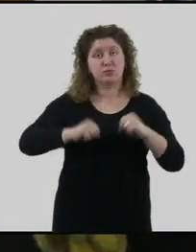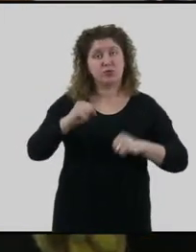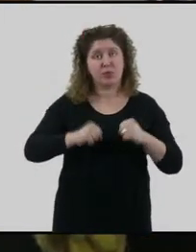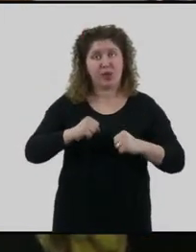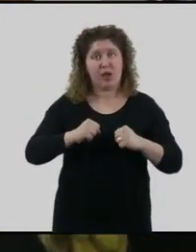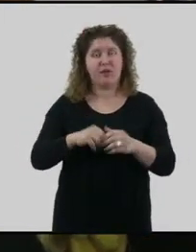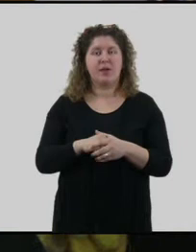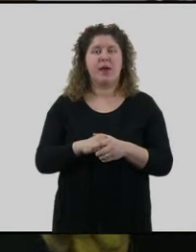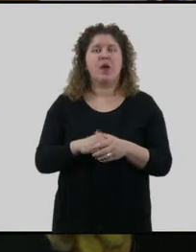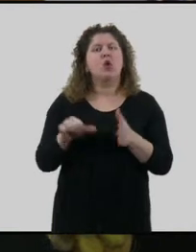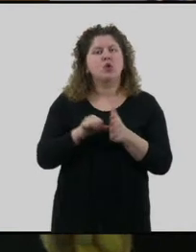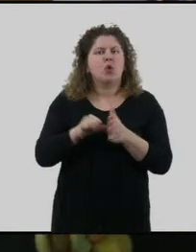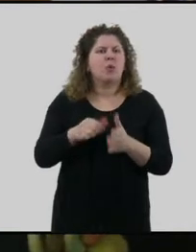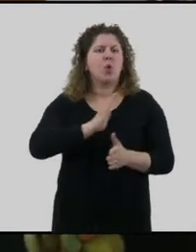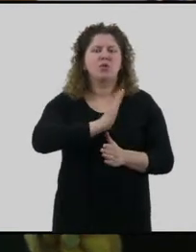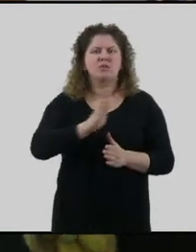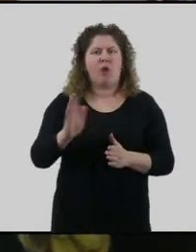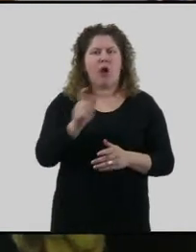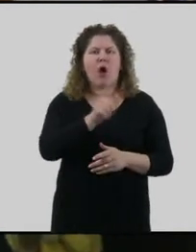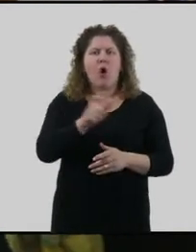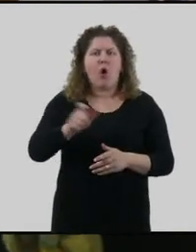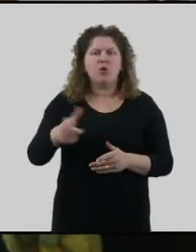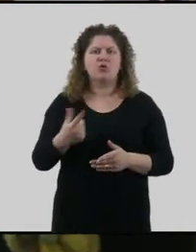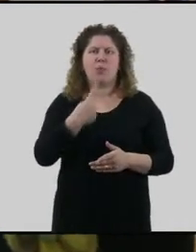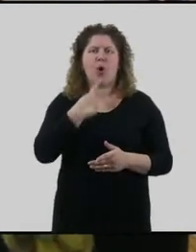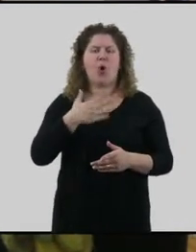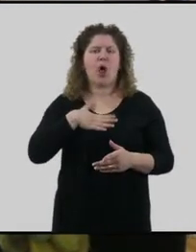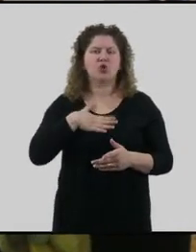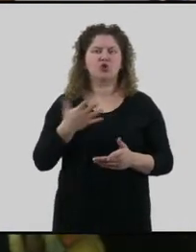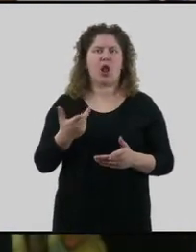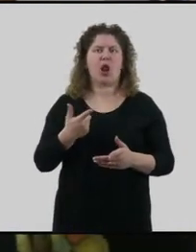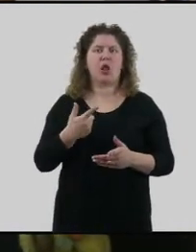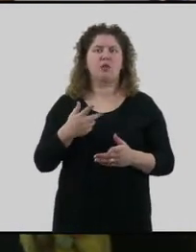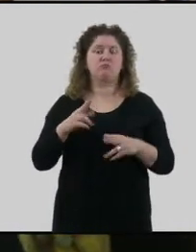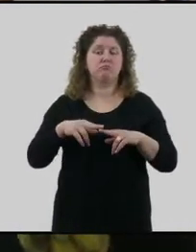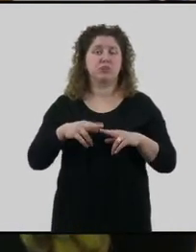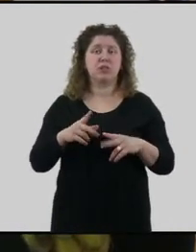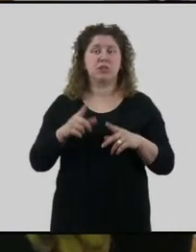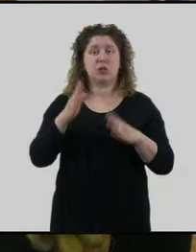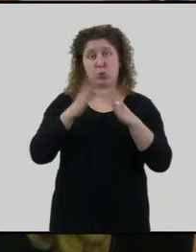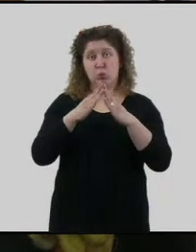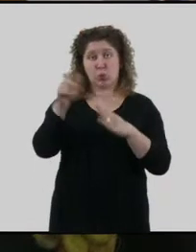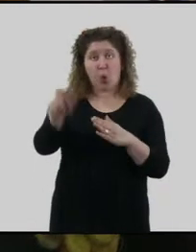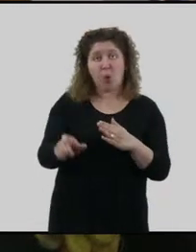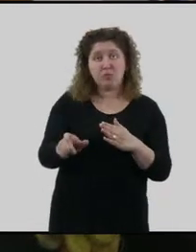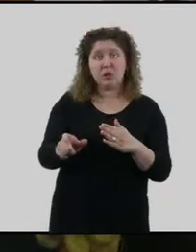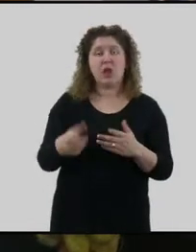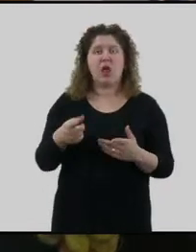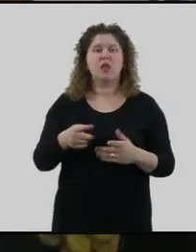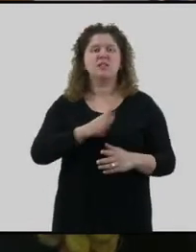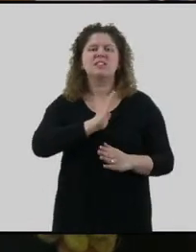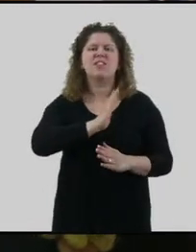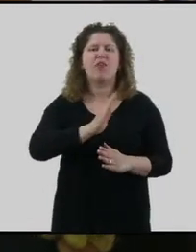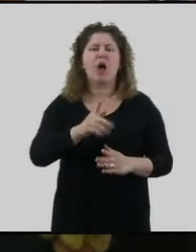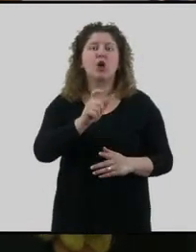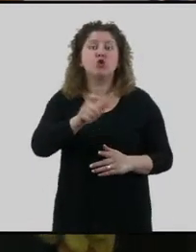Normalno da svaka osoba koja želi postati udomitelj, uključujući članove obitelji, udomiteljske obitelji, zato se zove udomiteljske